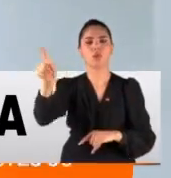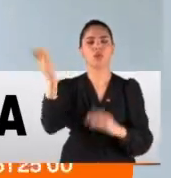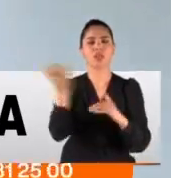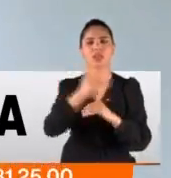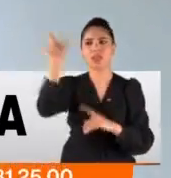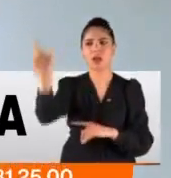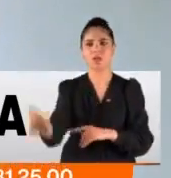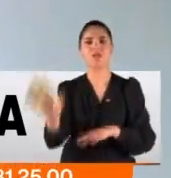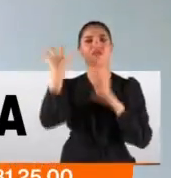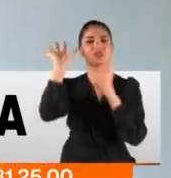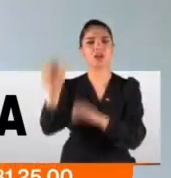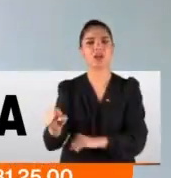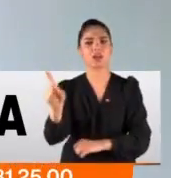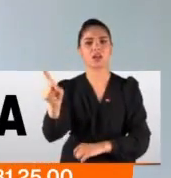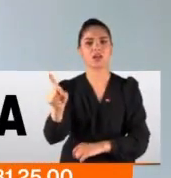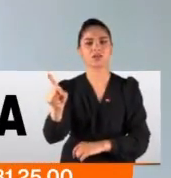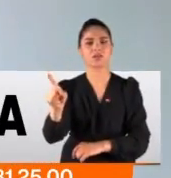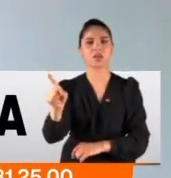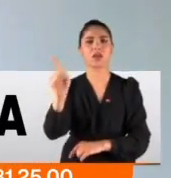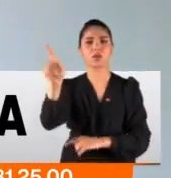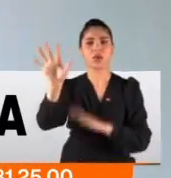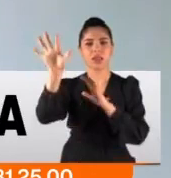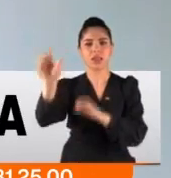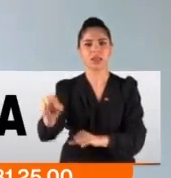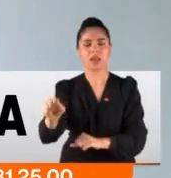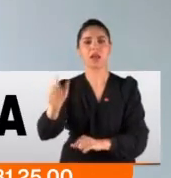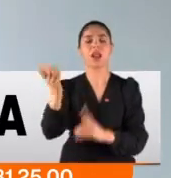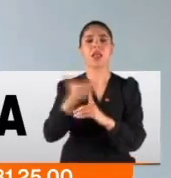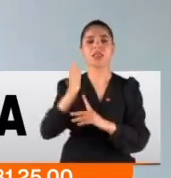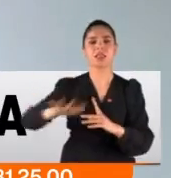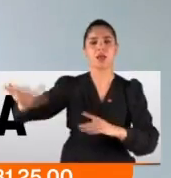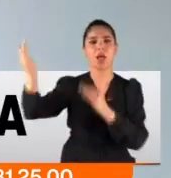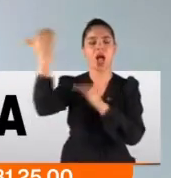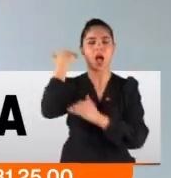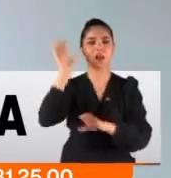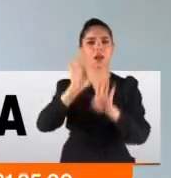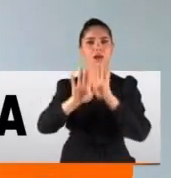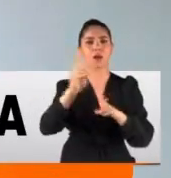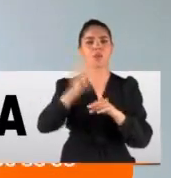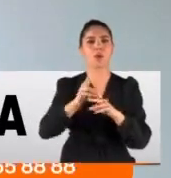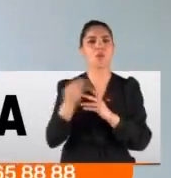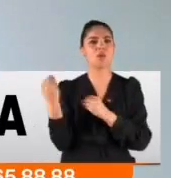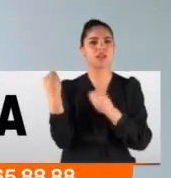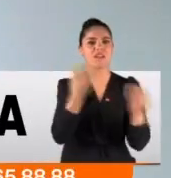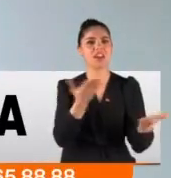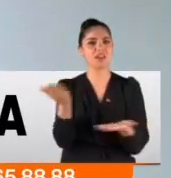darbeci böyle yakalandı. Etkisiz hale getirilen darbeciler arka kapıdan polise teslim edildi.